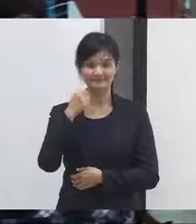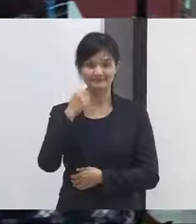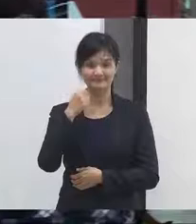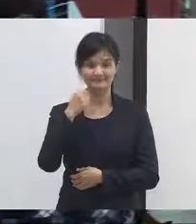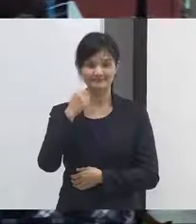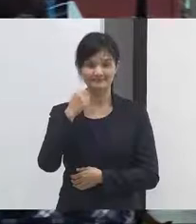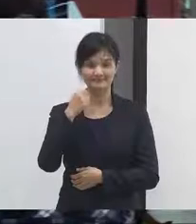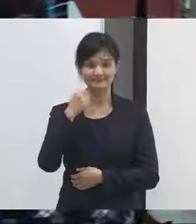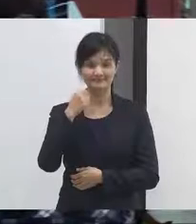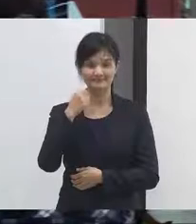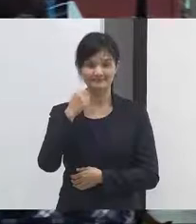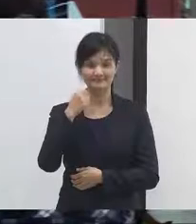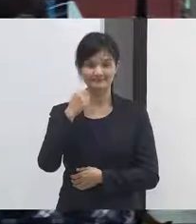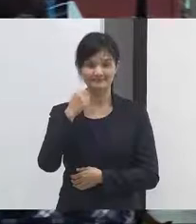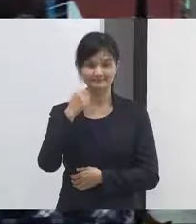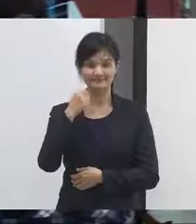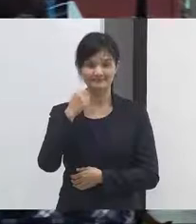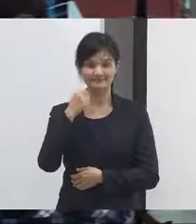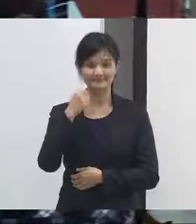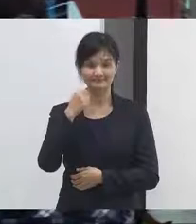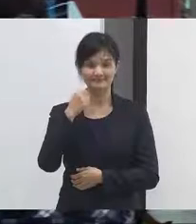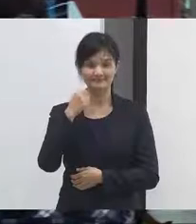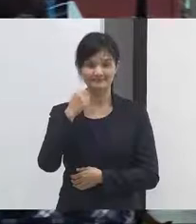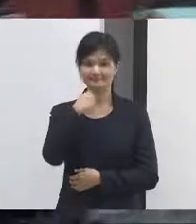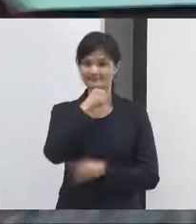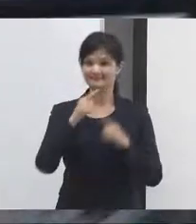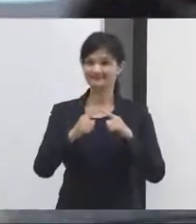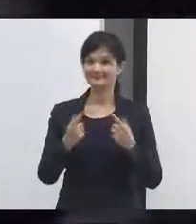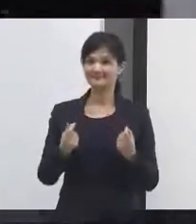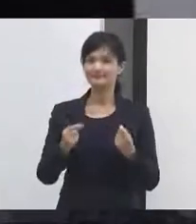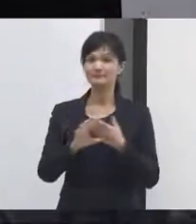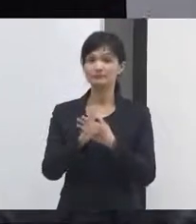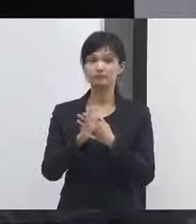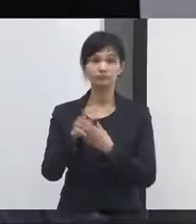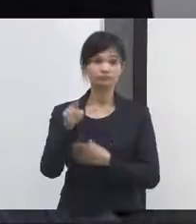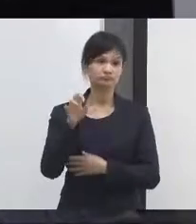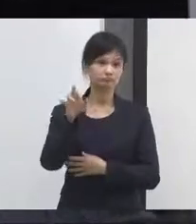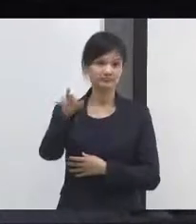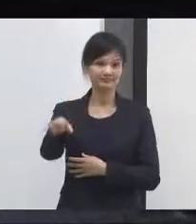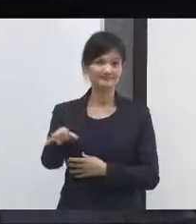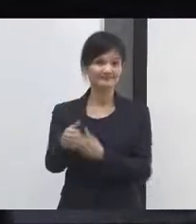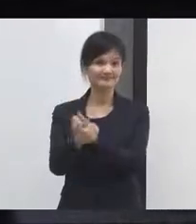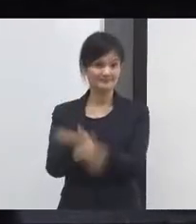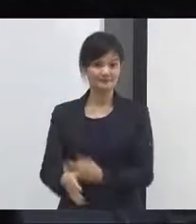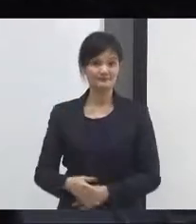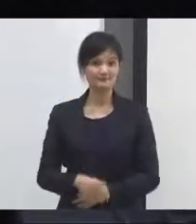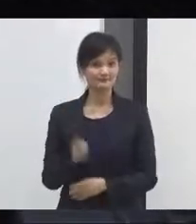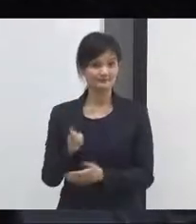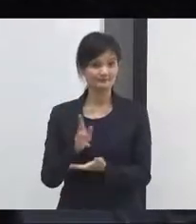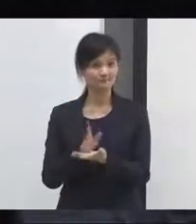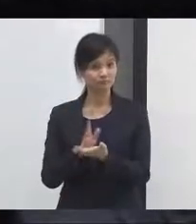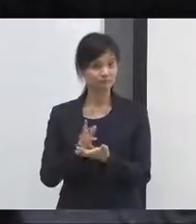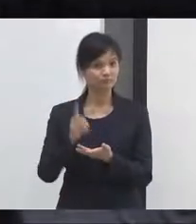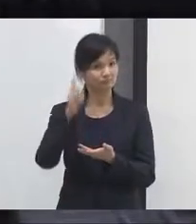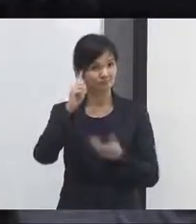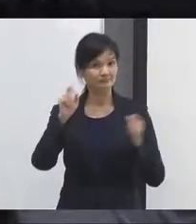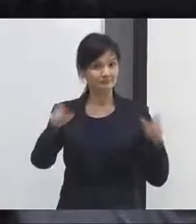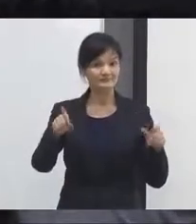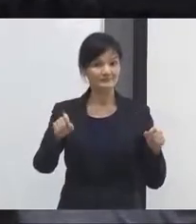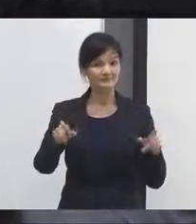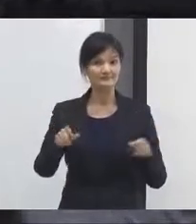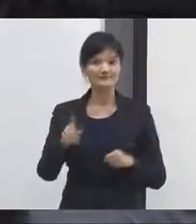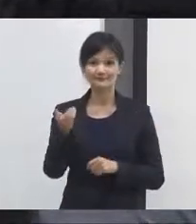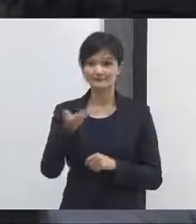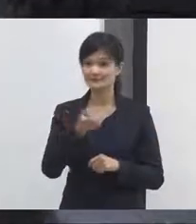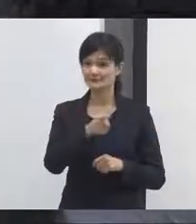那这边就是下一位讲者的话，其实也是台湾人，也在国外。然后，但是他讲一位讲者有点不太一样的地方，就像 Ariel 刚刚提